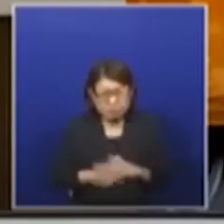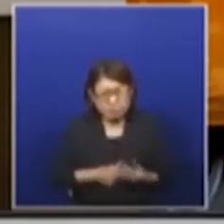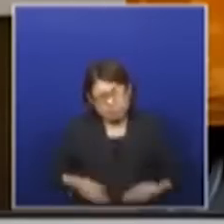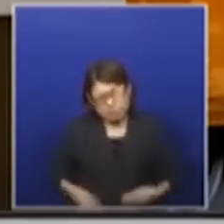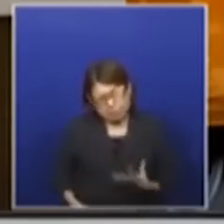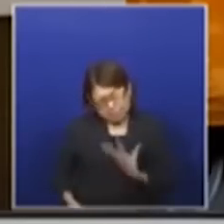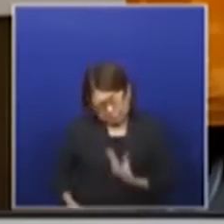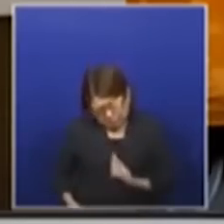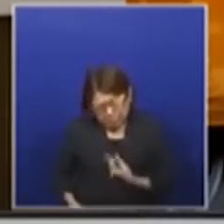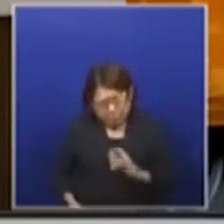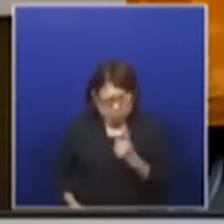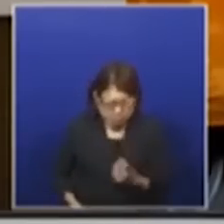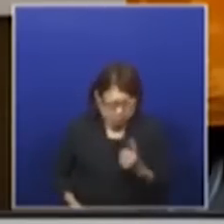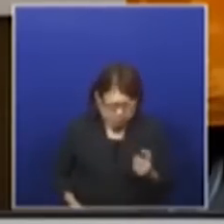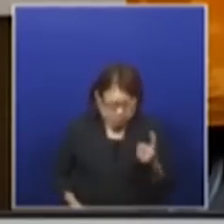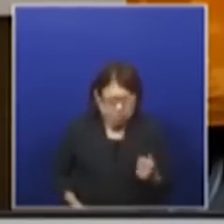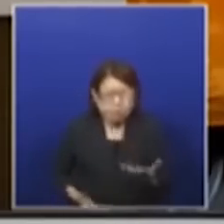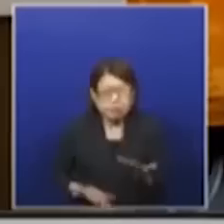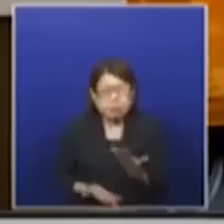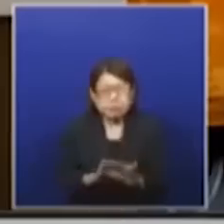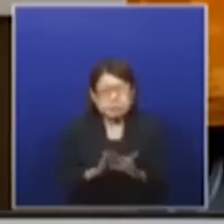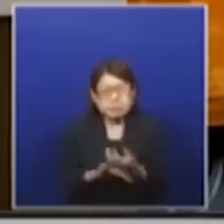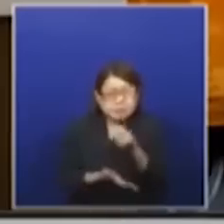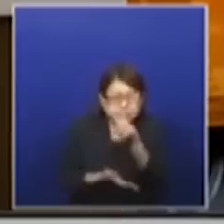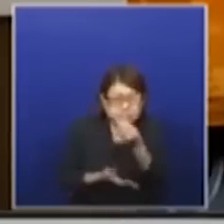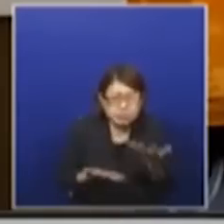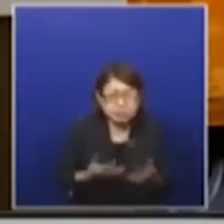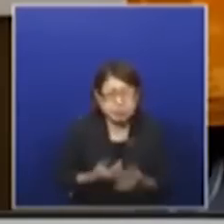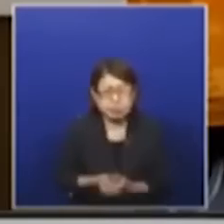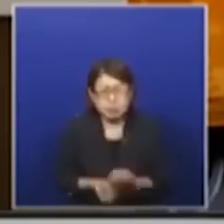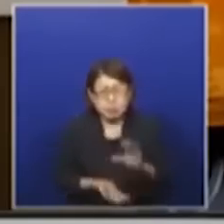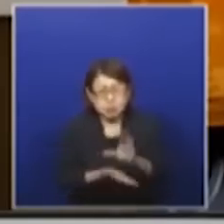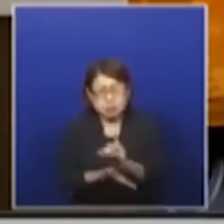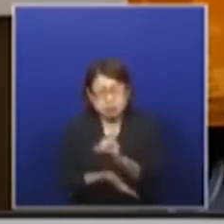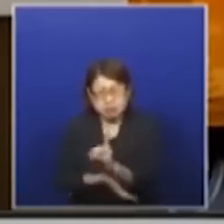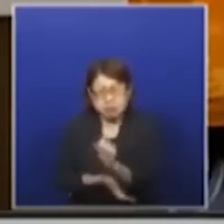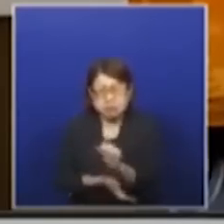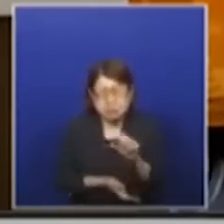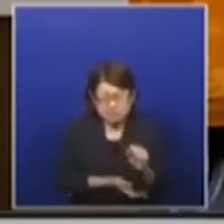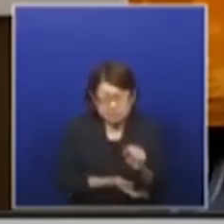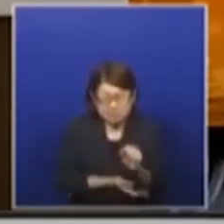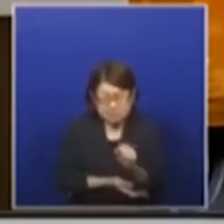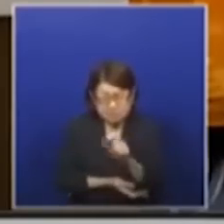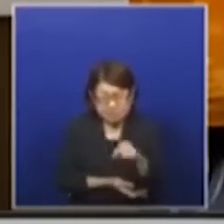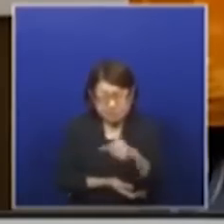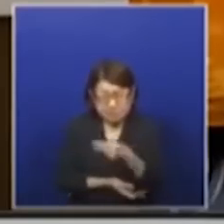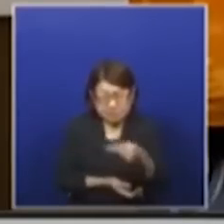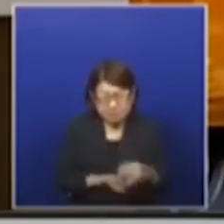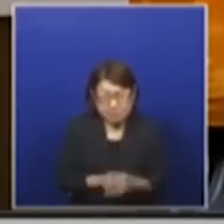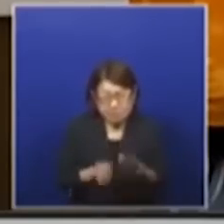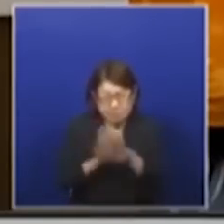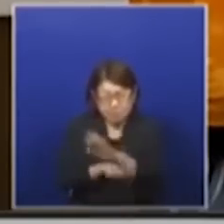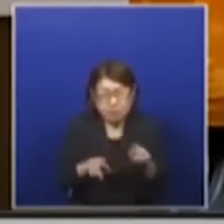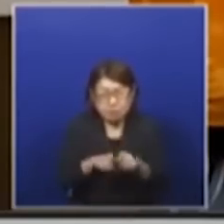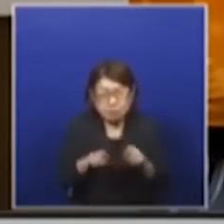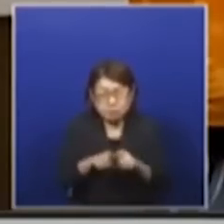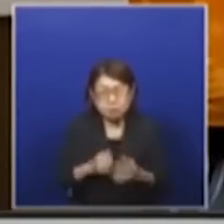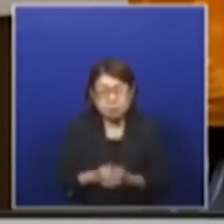กินกองทุน BSF ที่ท่านเปรียบเสมือนโรงพยาบาลสนามที่ใหญ่ม